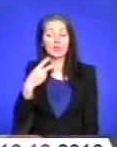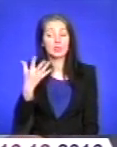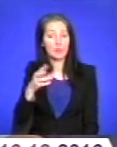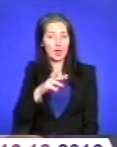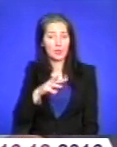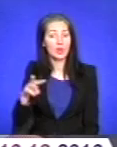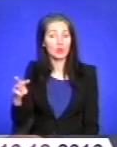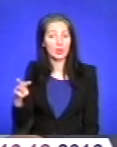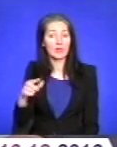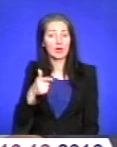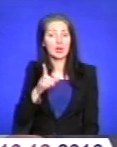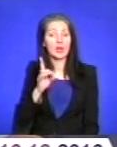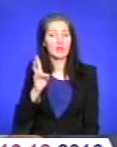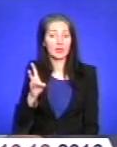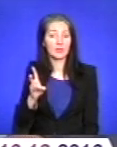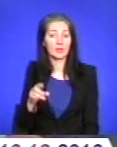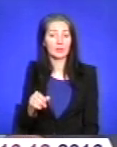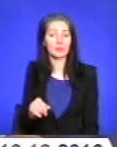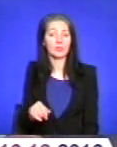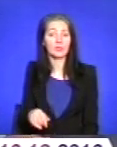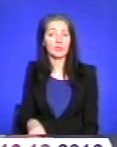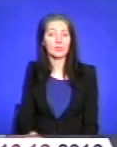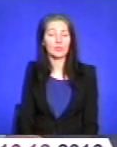мільйонів гривень.